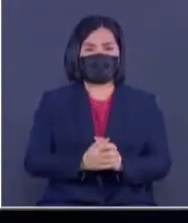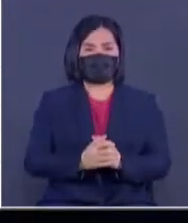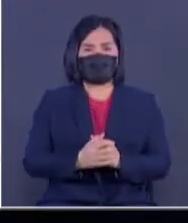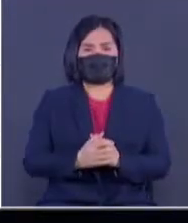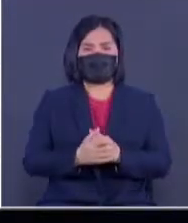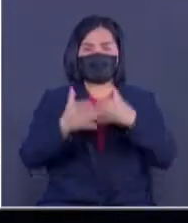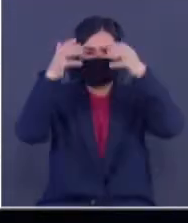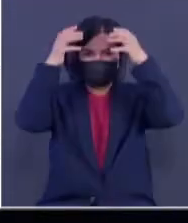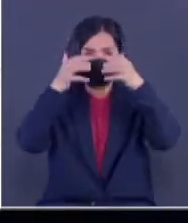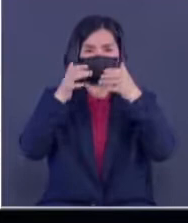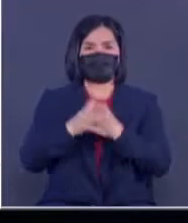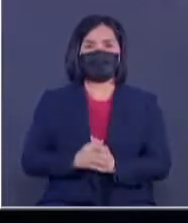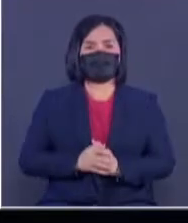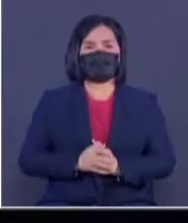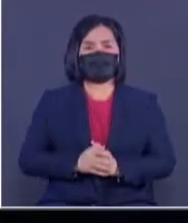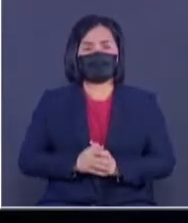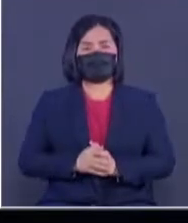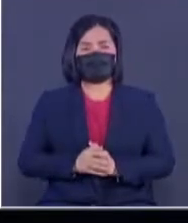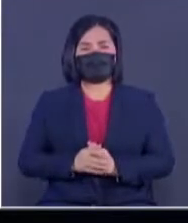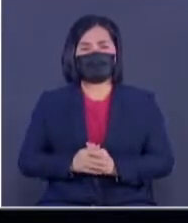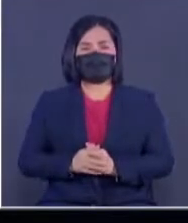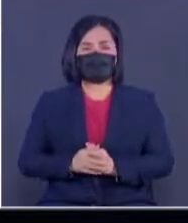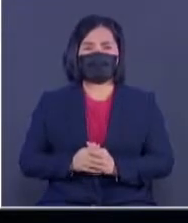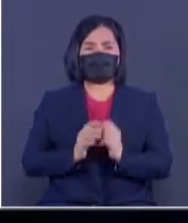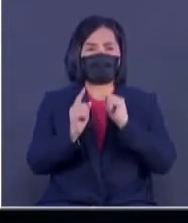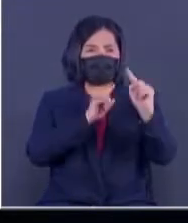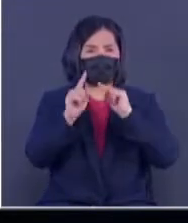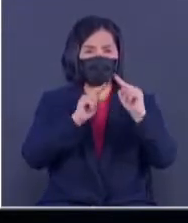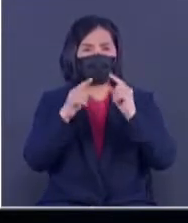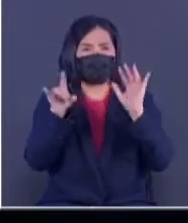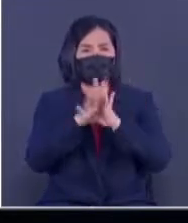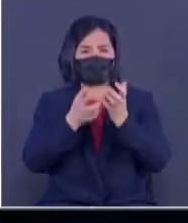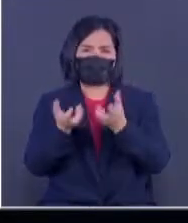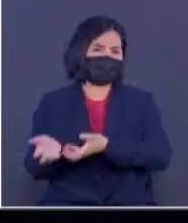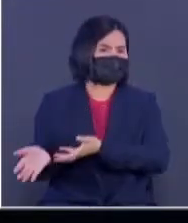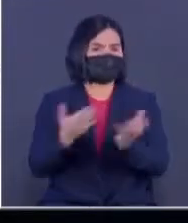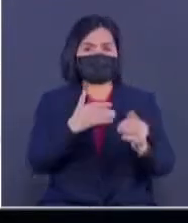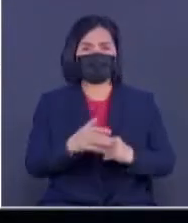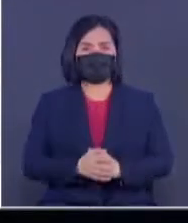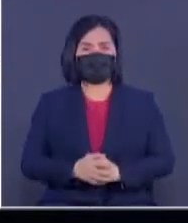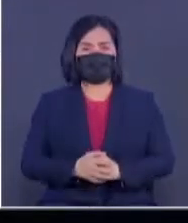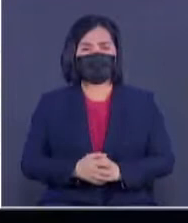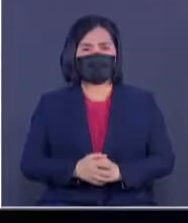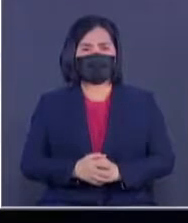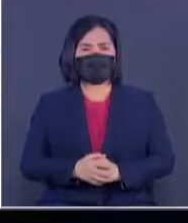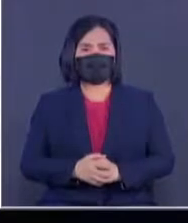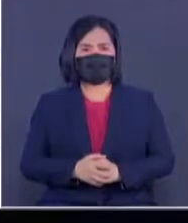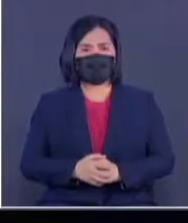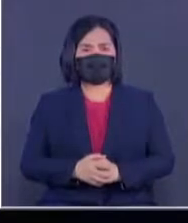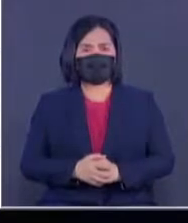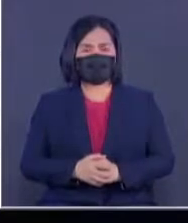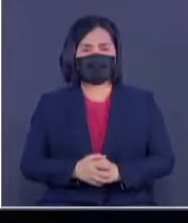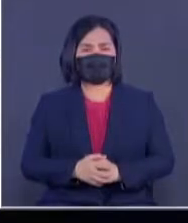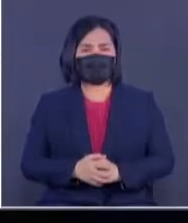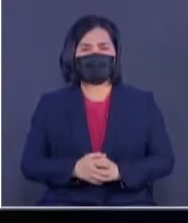านะครับขี่รถจักรยานยนต์มาจอดแล้วก็ลงมาพูดคุยแล้วก็กลายเป็นแบบนี้ฮะทำลายข้าวของของทางร้านนะครับเขาลงมาจากร